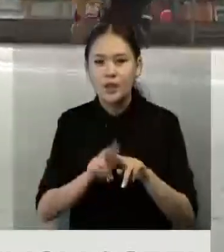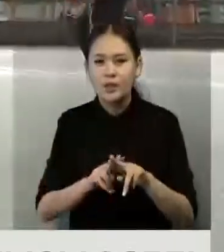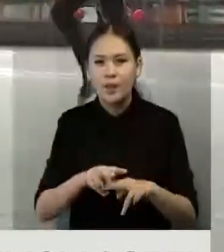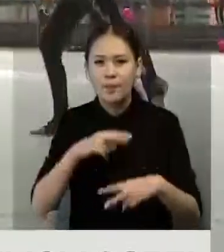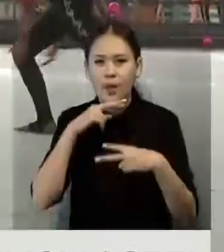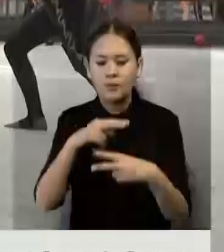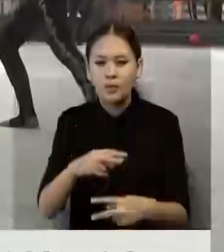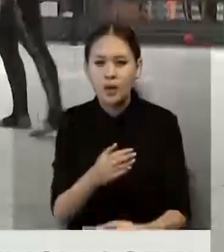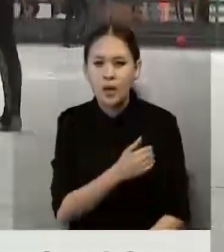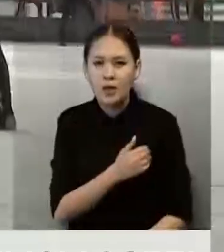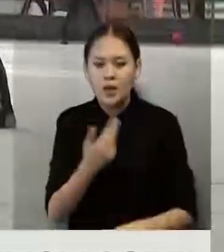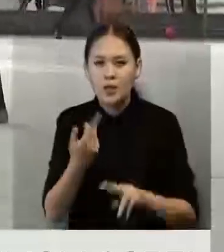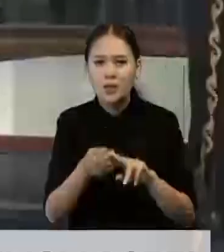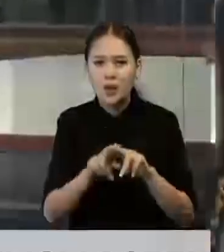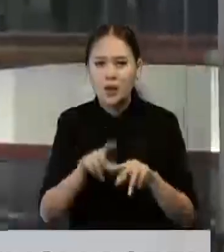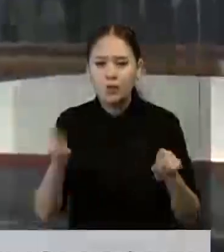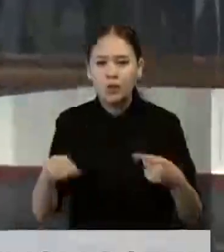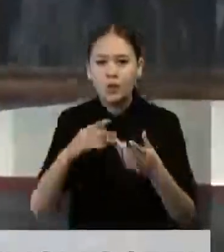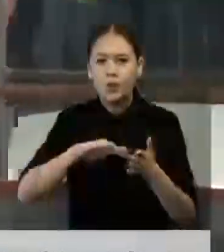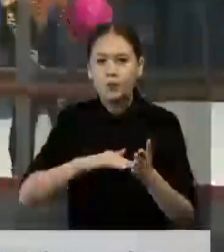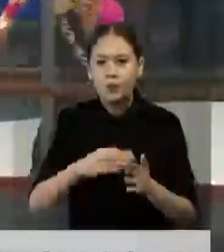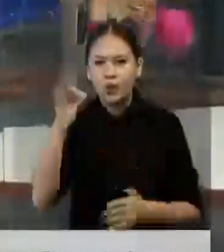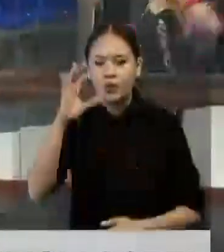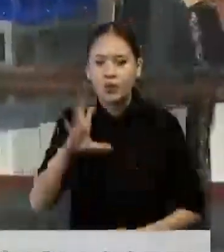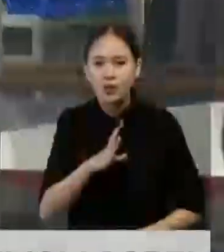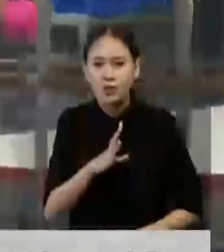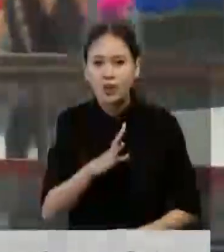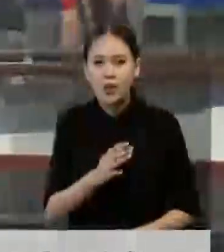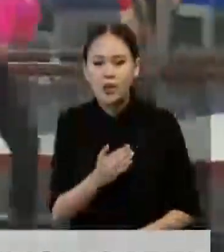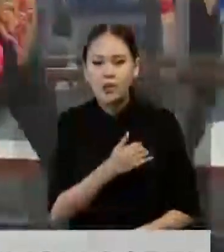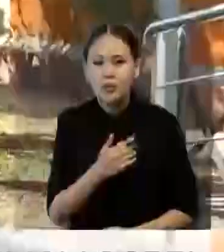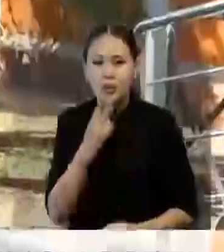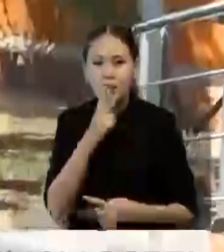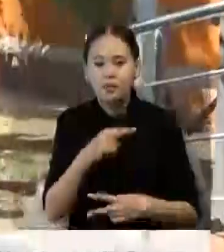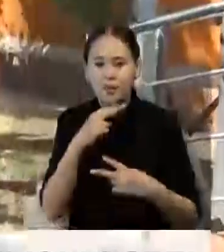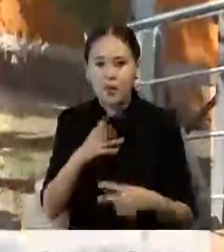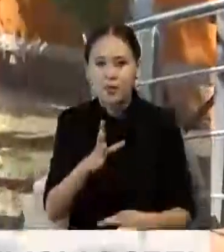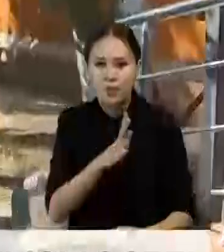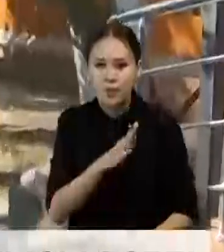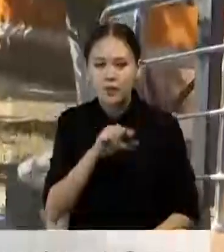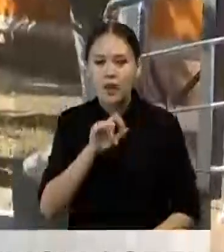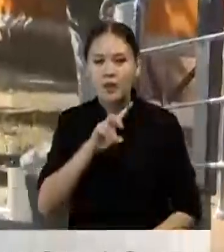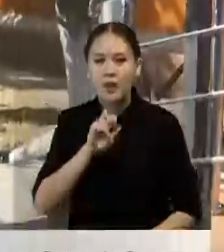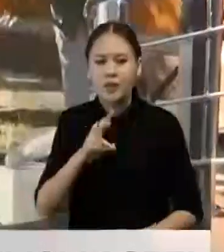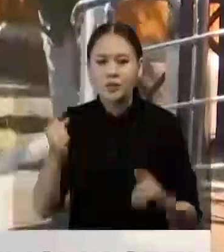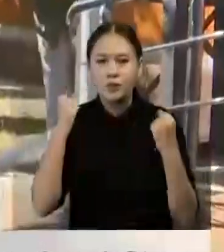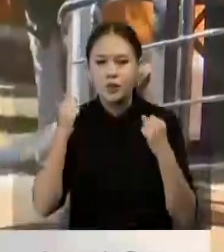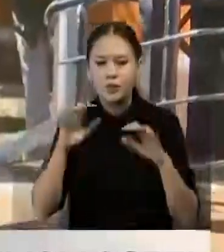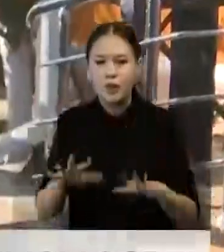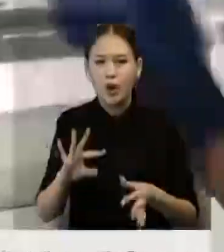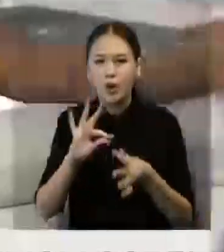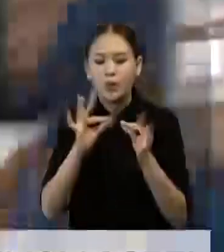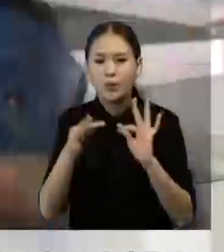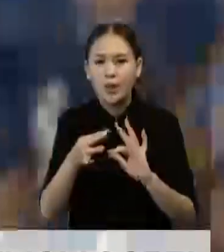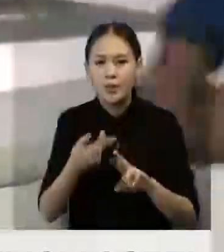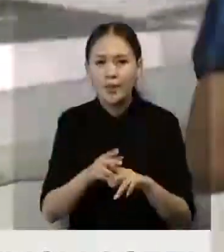беру керектігін айтты. Сондай-ақ көркем гимнастика мен шұғылданушылардың өнерін тамашалады. Одан әрі Тарлан спорт кешенінде пара олимпиадашылармен